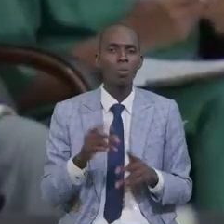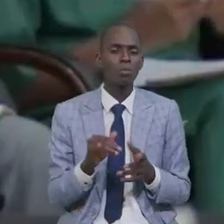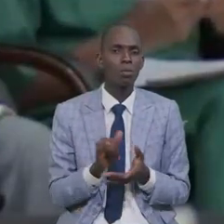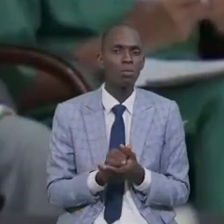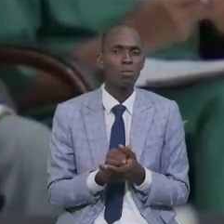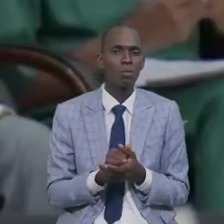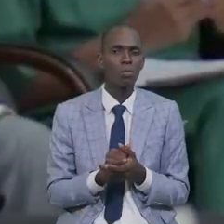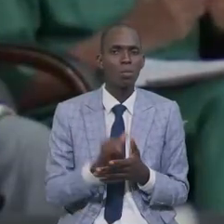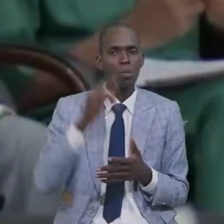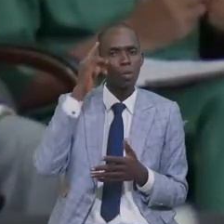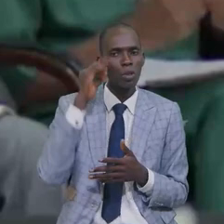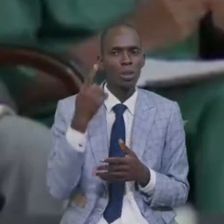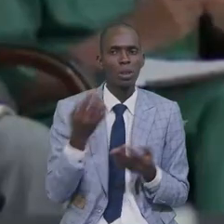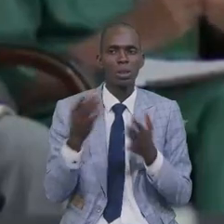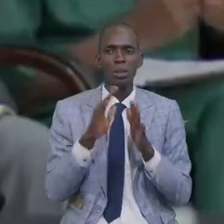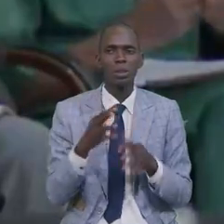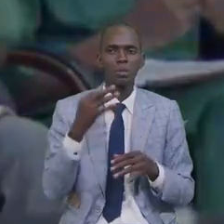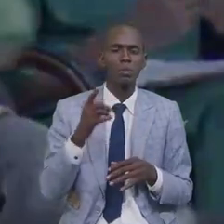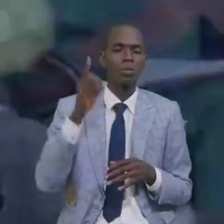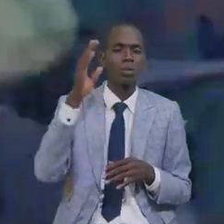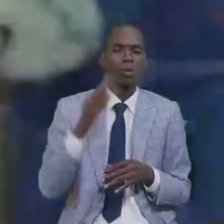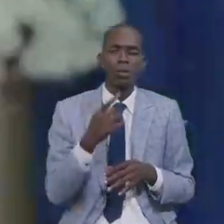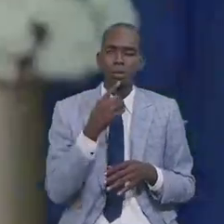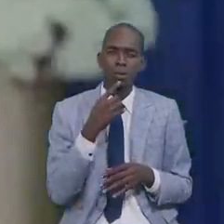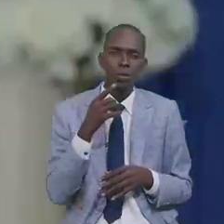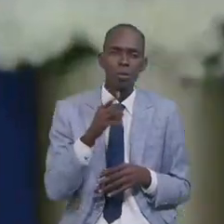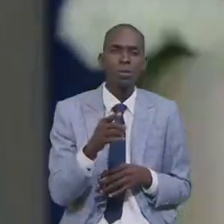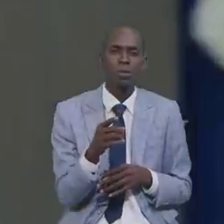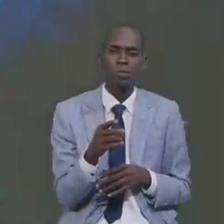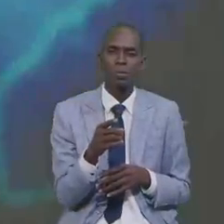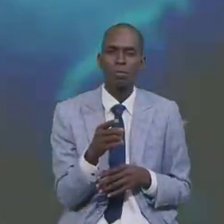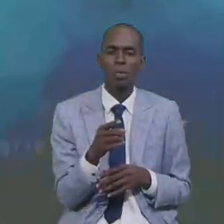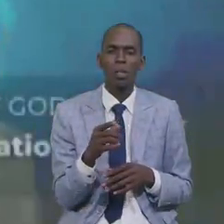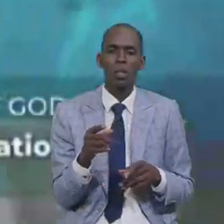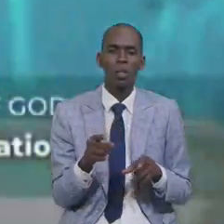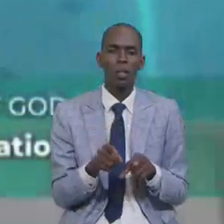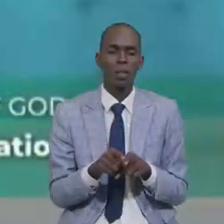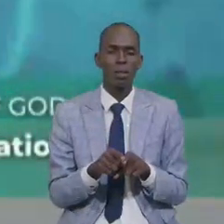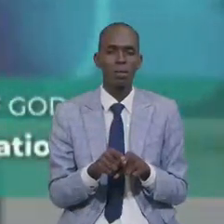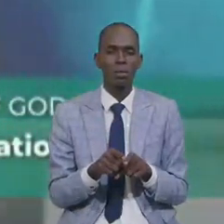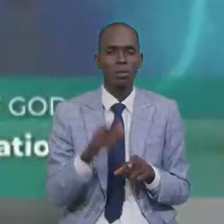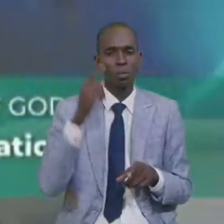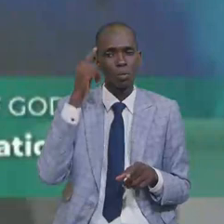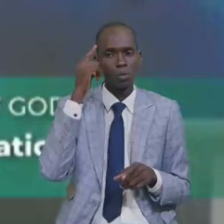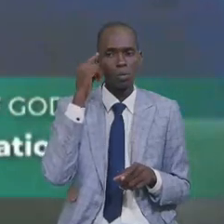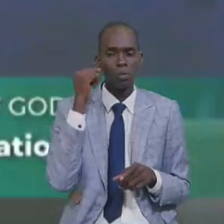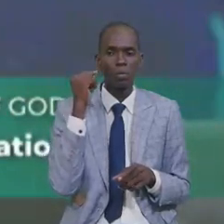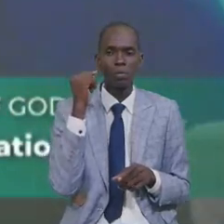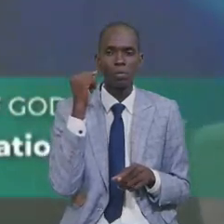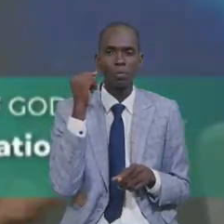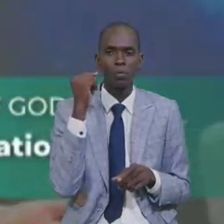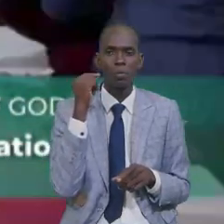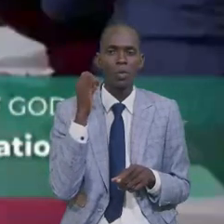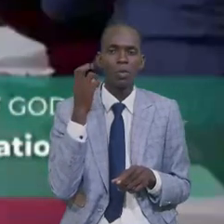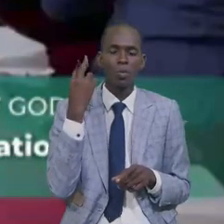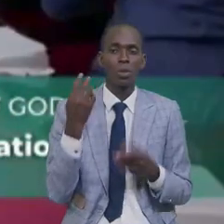Josué a fait tout ce que Moïse, le serviteur de Dieu, lui avait dit de faire. Dieu a dit, mon serviteur, il